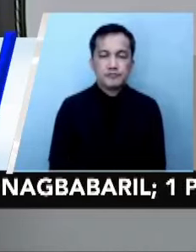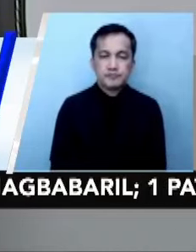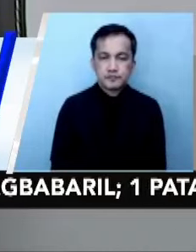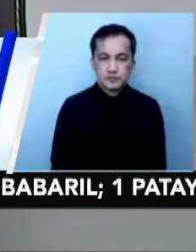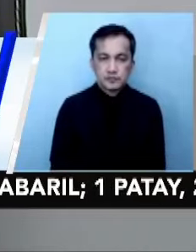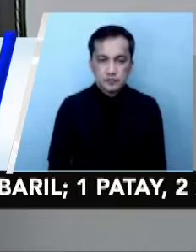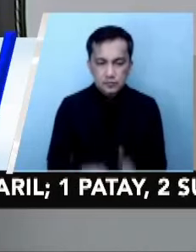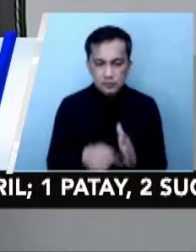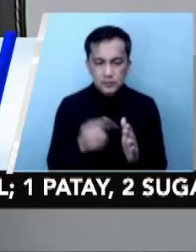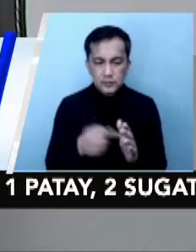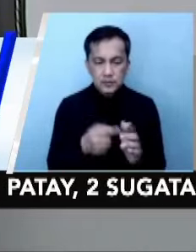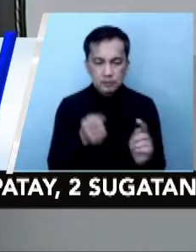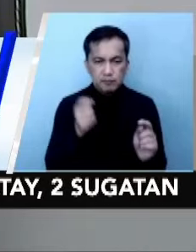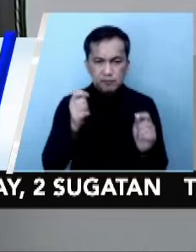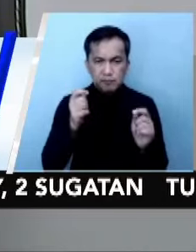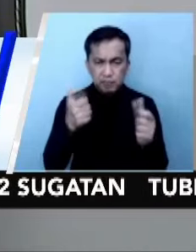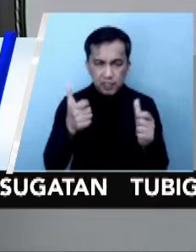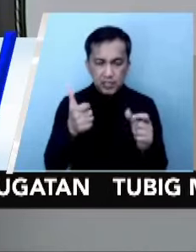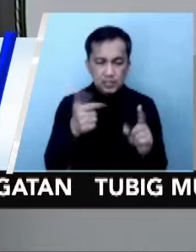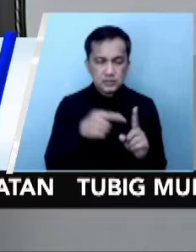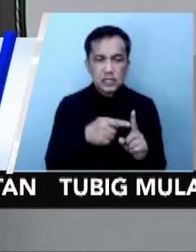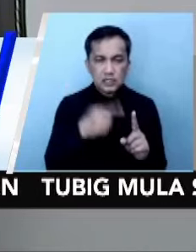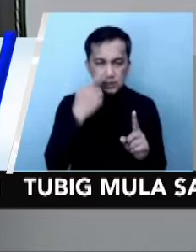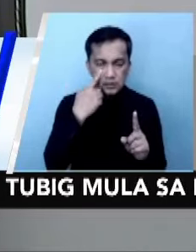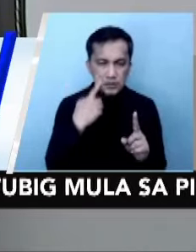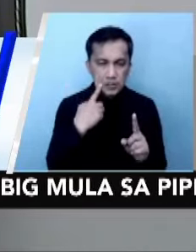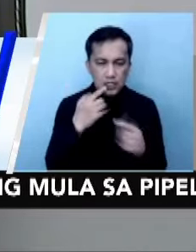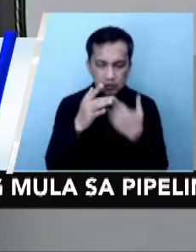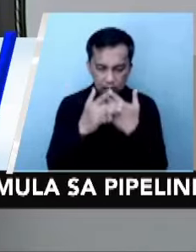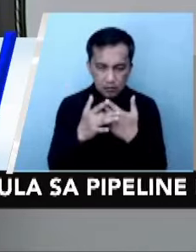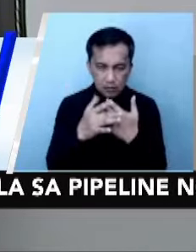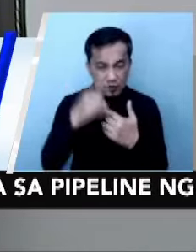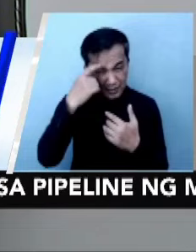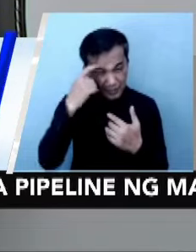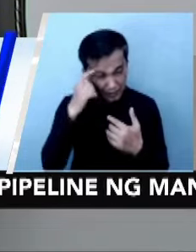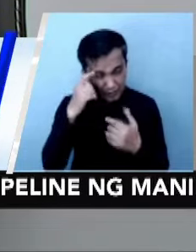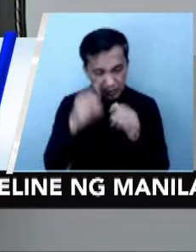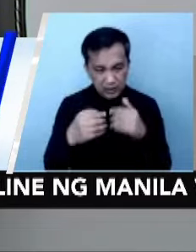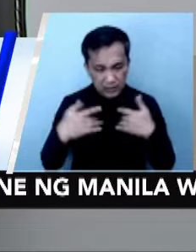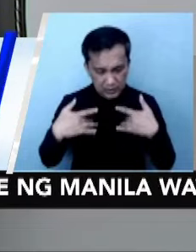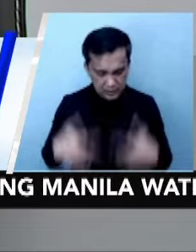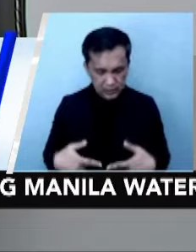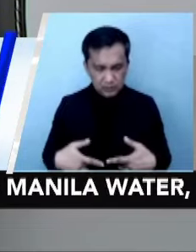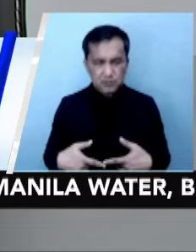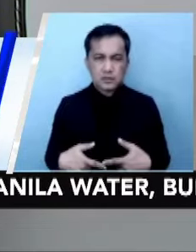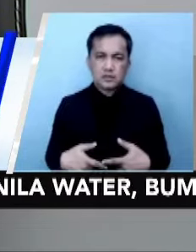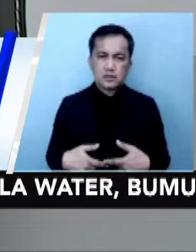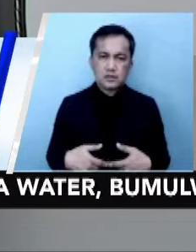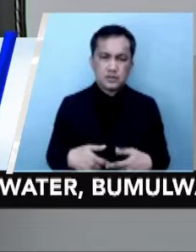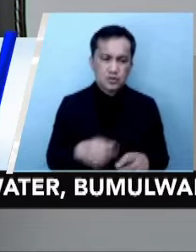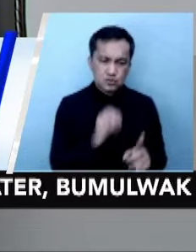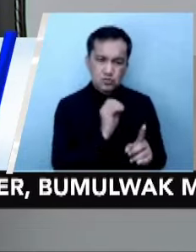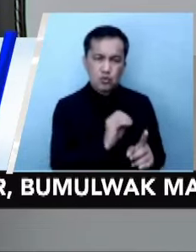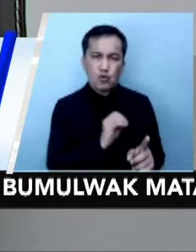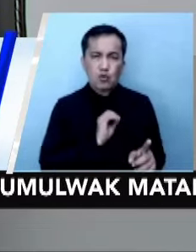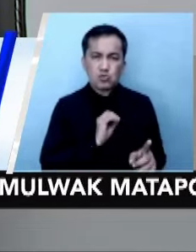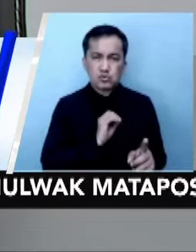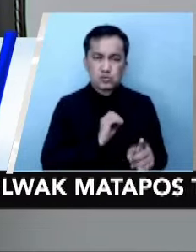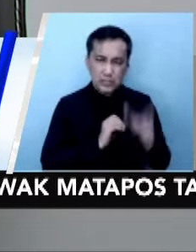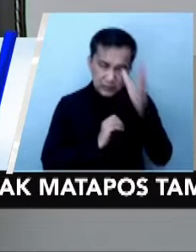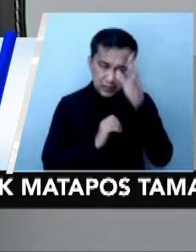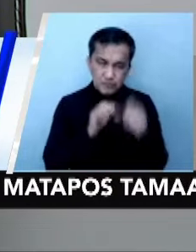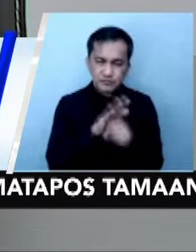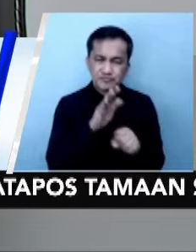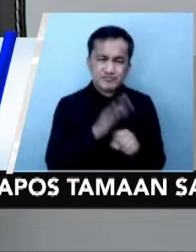bigla, natutrauma daw siya, nadidepress siya sa mga nangyayari na sarili niyang ama ang gumagahasa sa kanya. Ang biktima